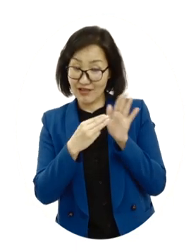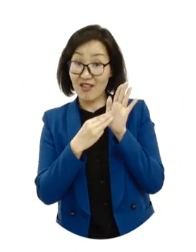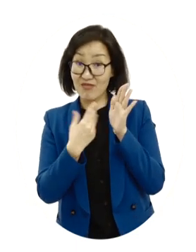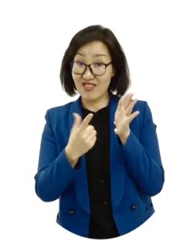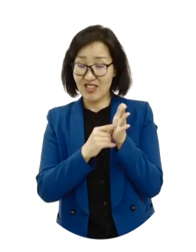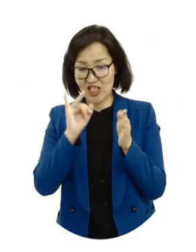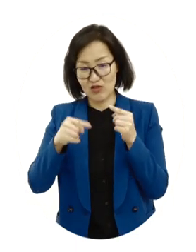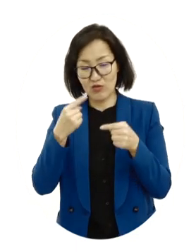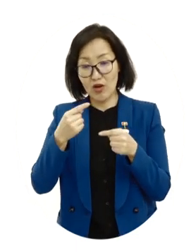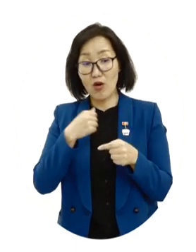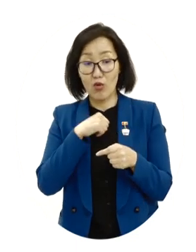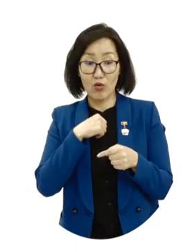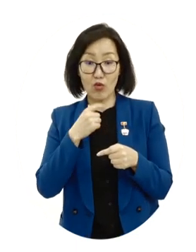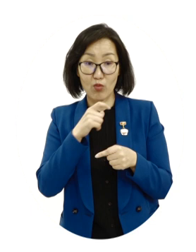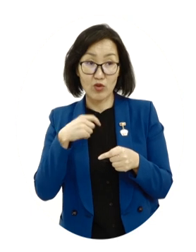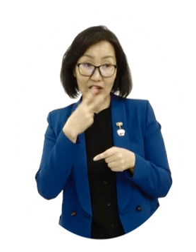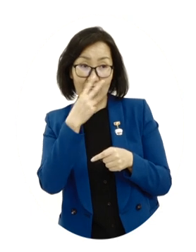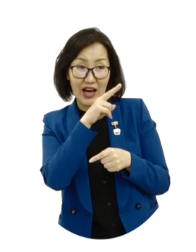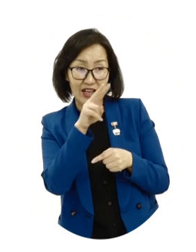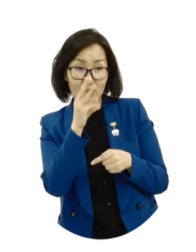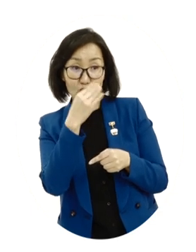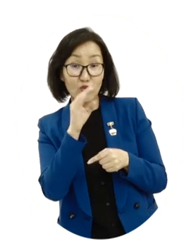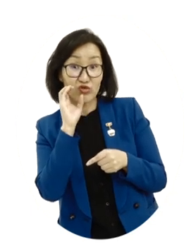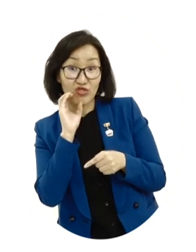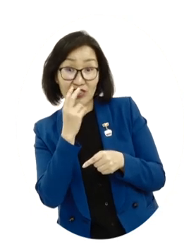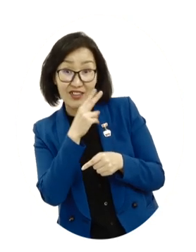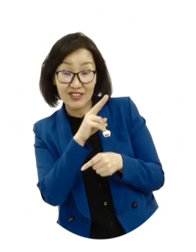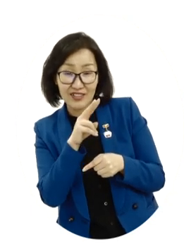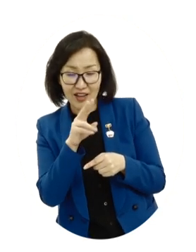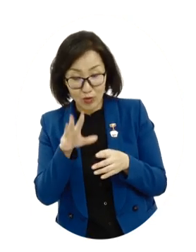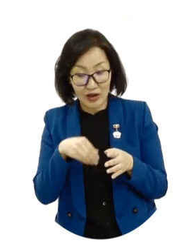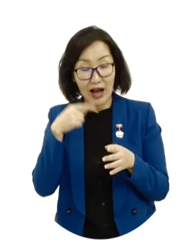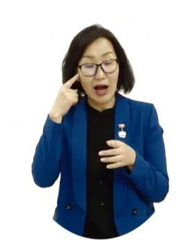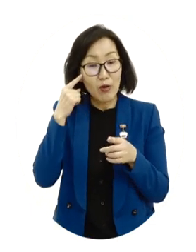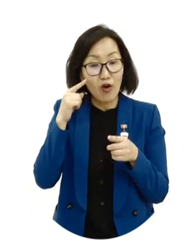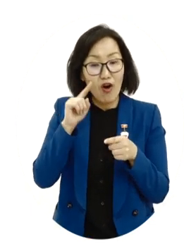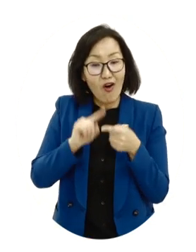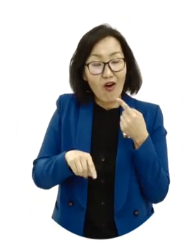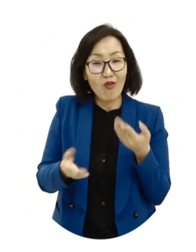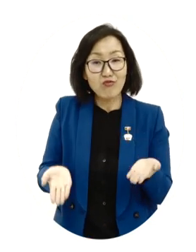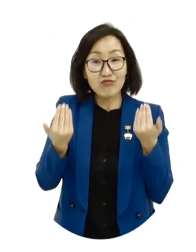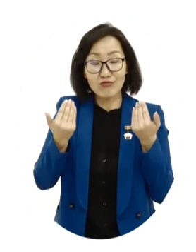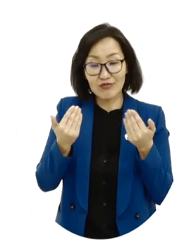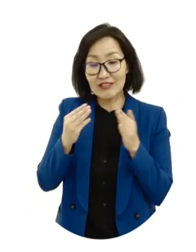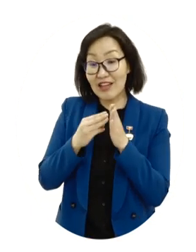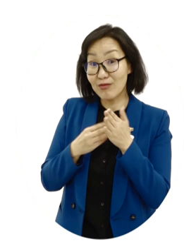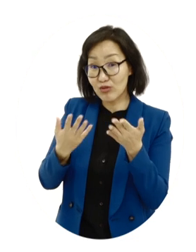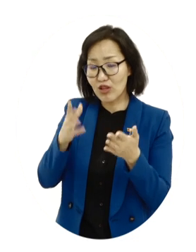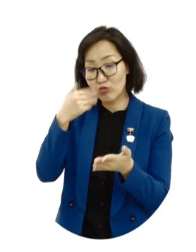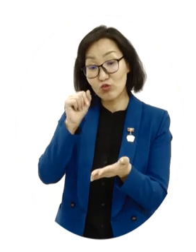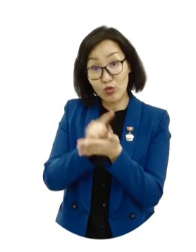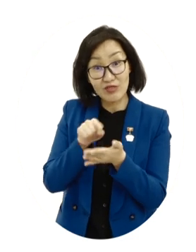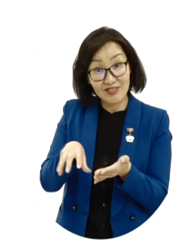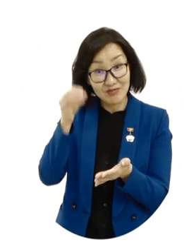Мэдээж хүмүүс хараад л шууд сонирхож эхлэхүйц зүйлийг олоод түүнийг амархан ойлгохдоор тайлбарлах нь чухлаа гэдгийг